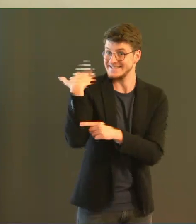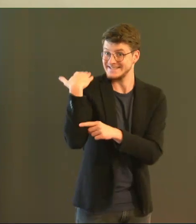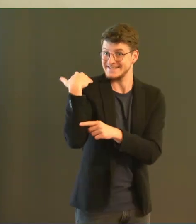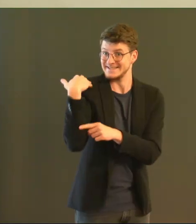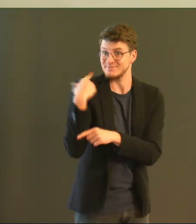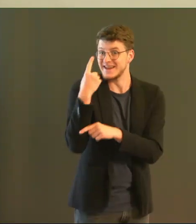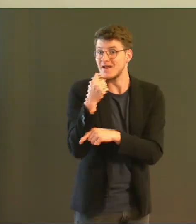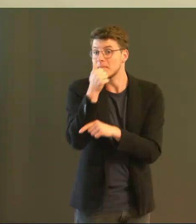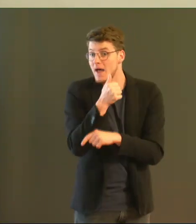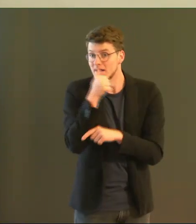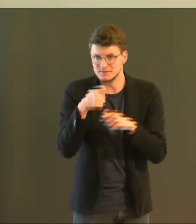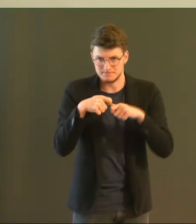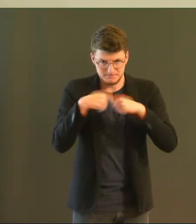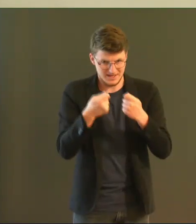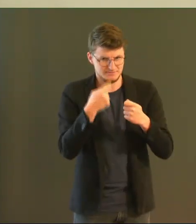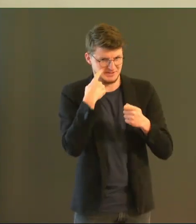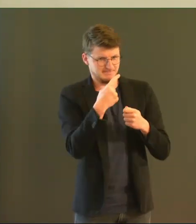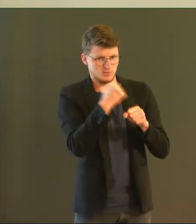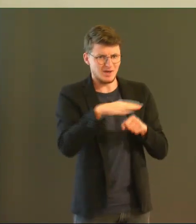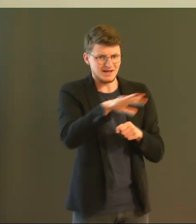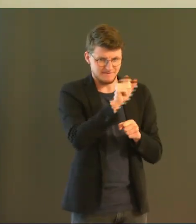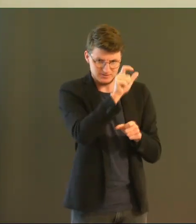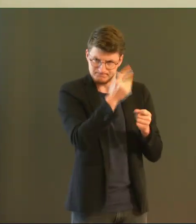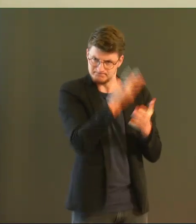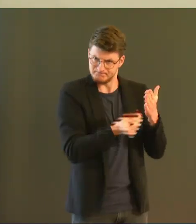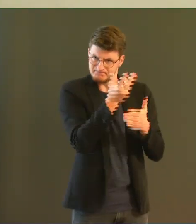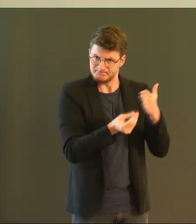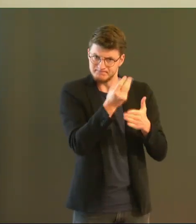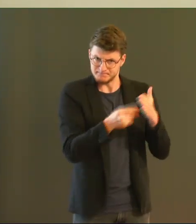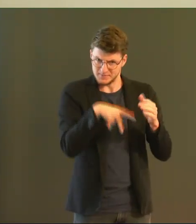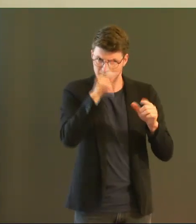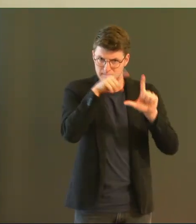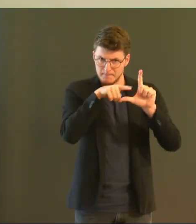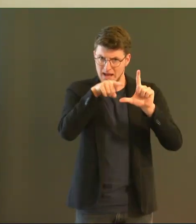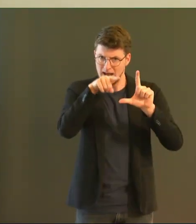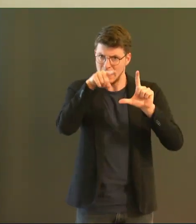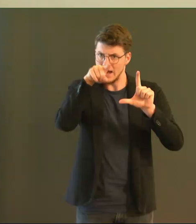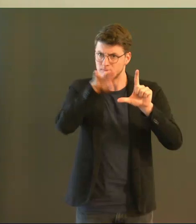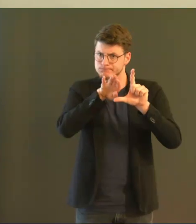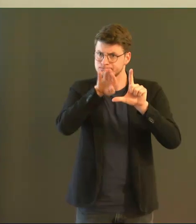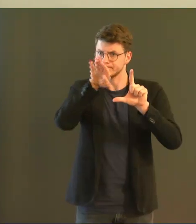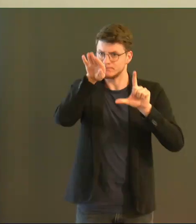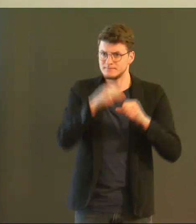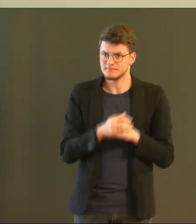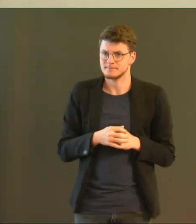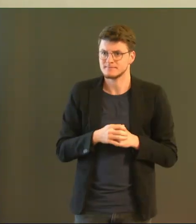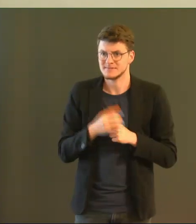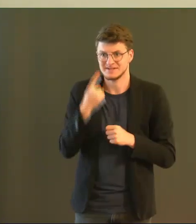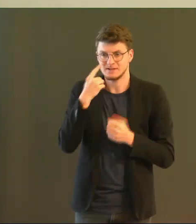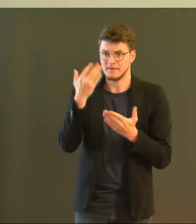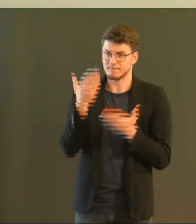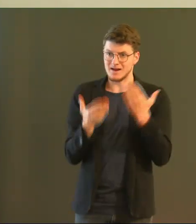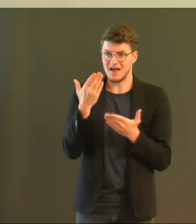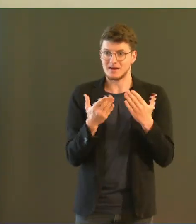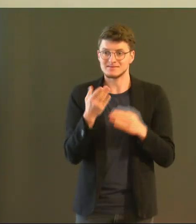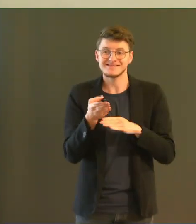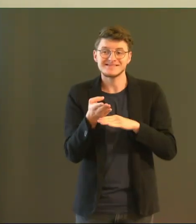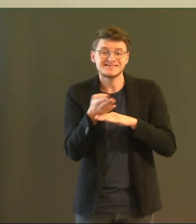trac tunis business day trading de state street célèbre posture et l'autre